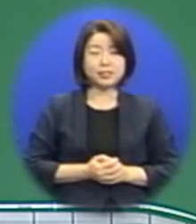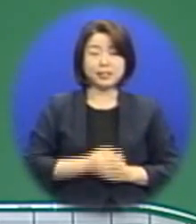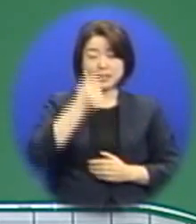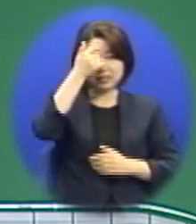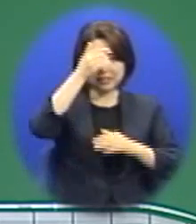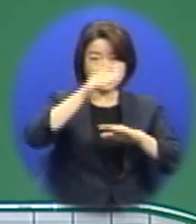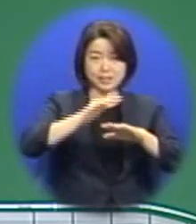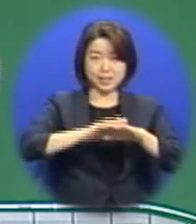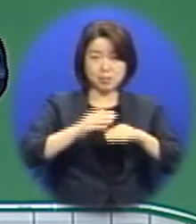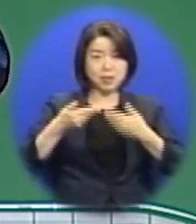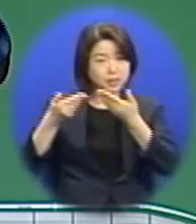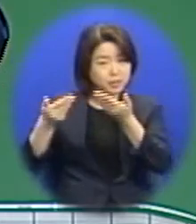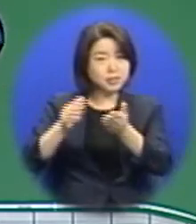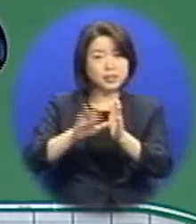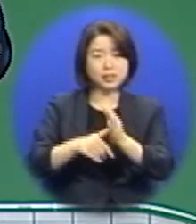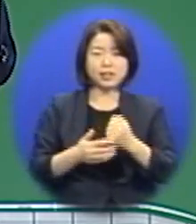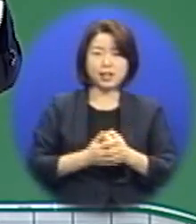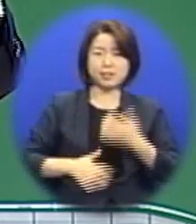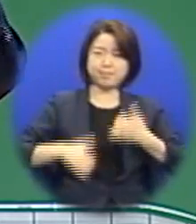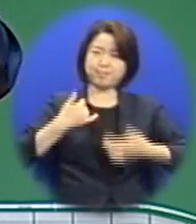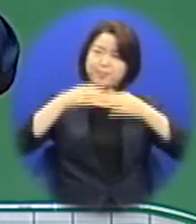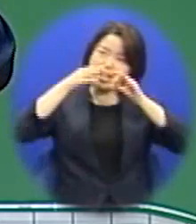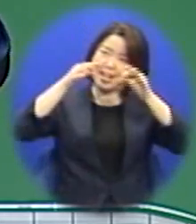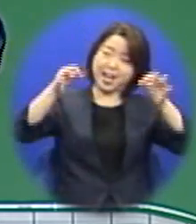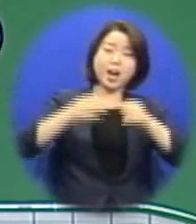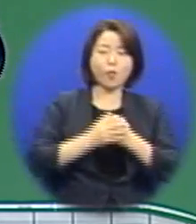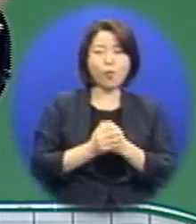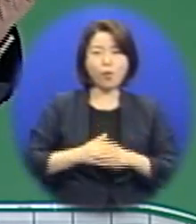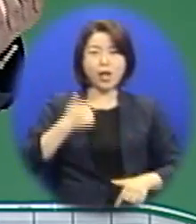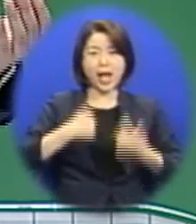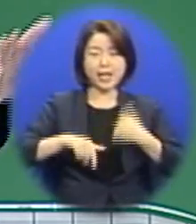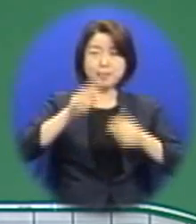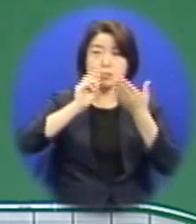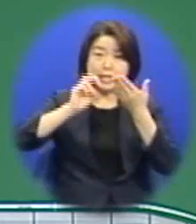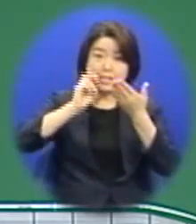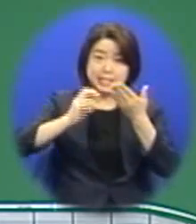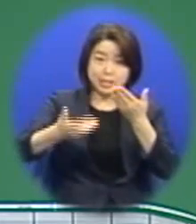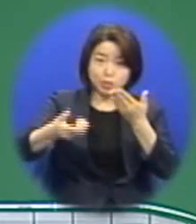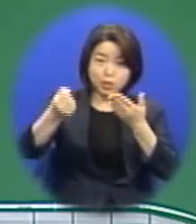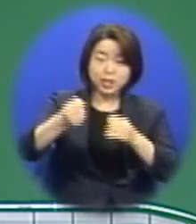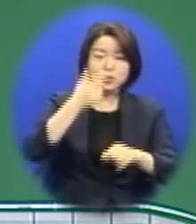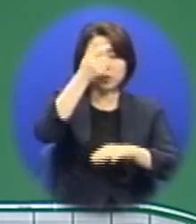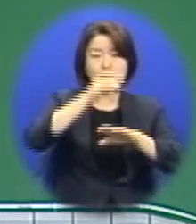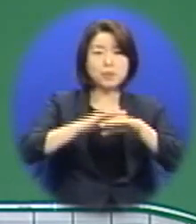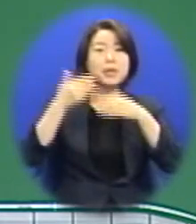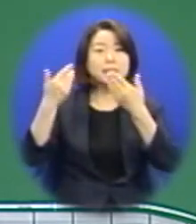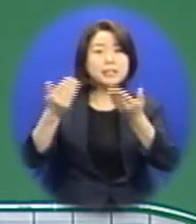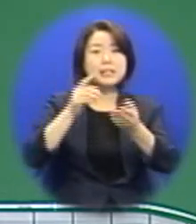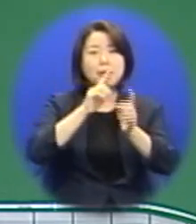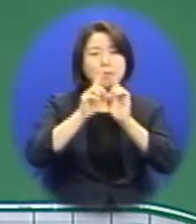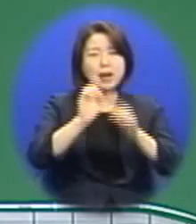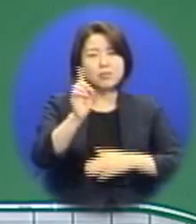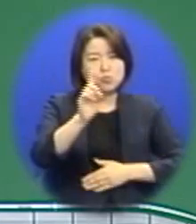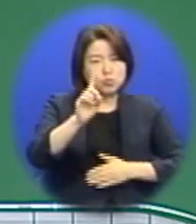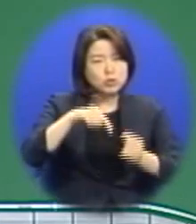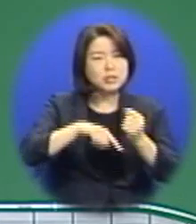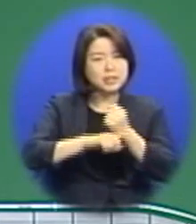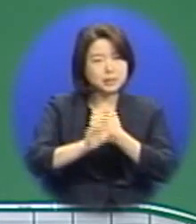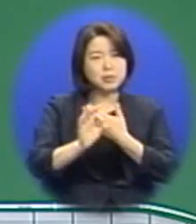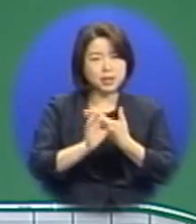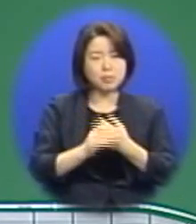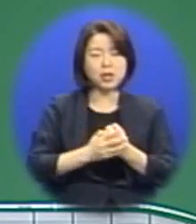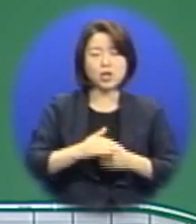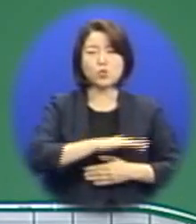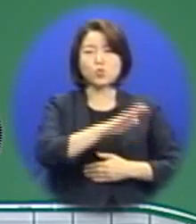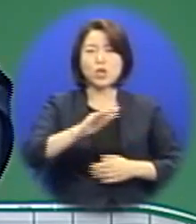예배를 드리는데 환호성을 지르고 기쁨의 찬송으로 예배를 드리라는 말은 그걸 조금 더